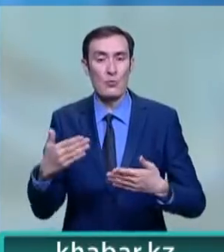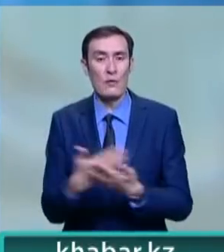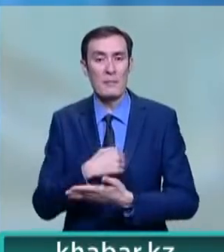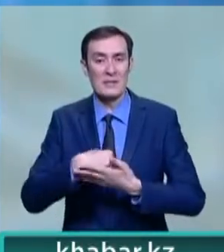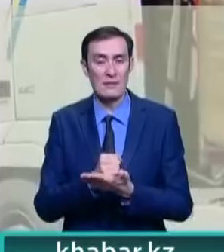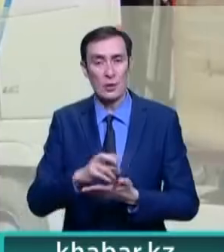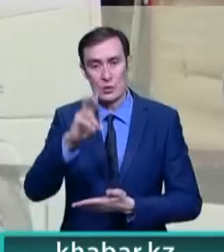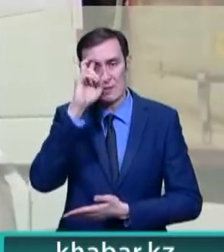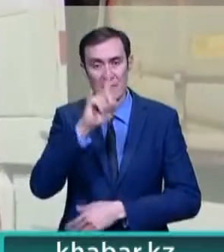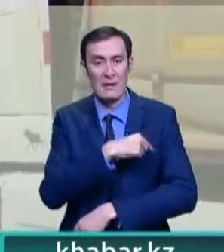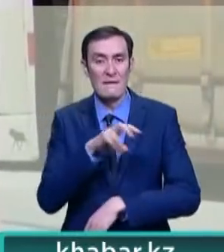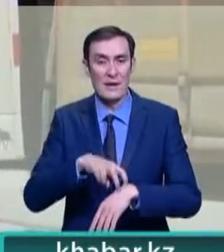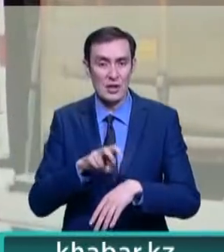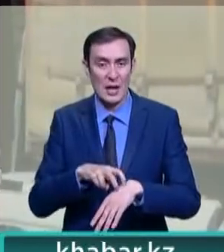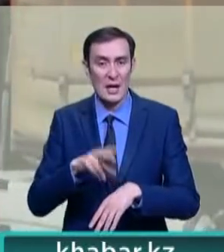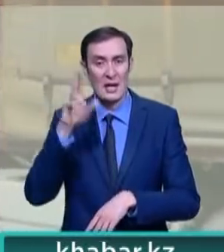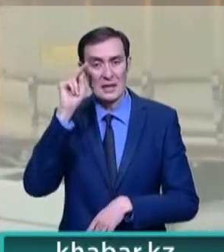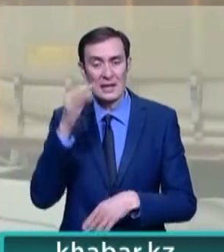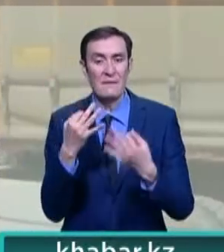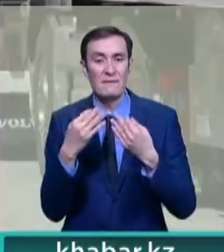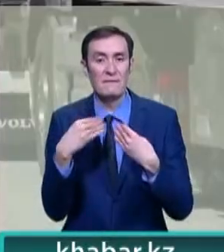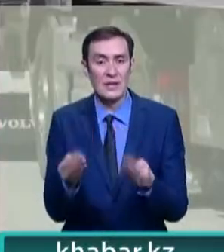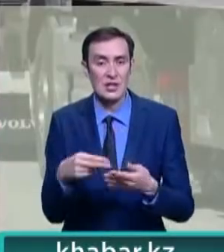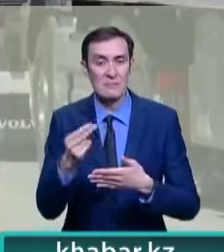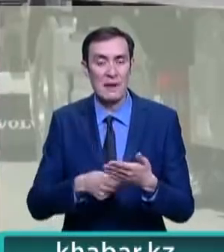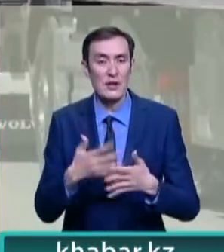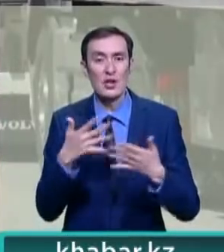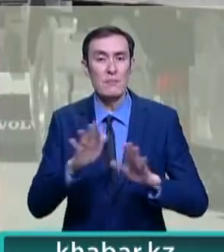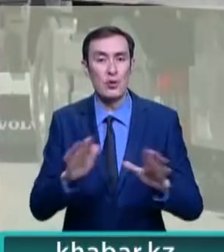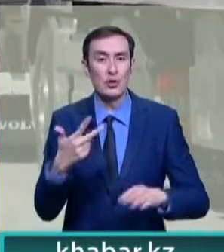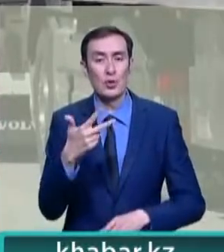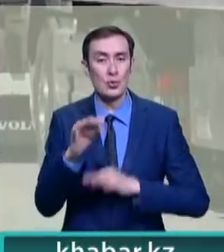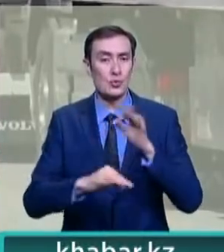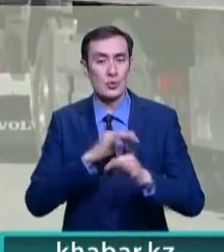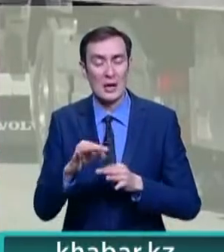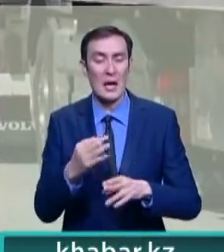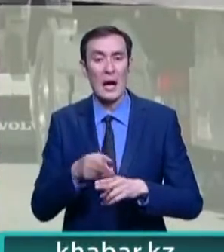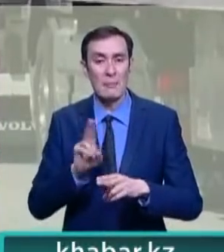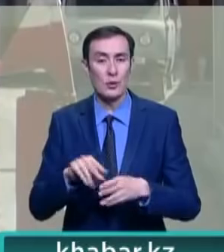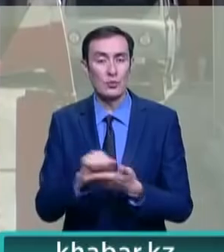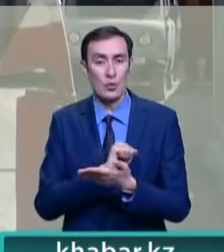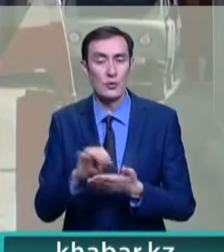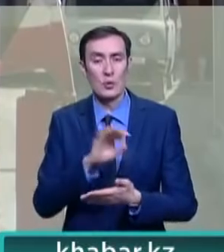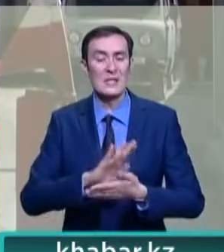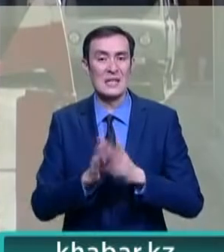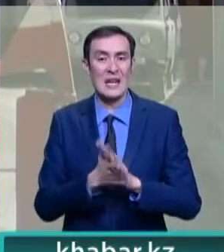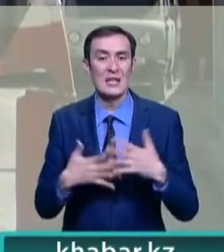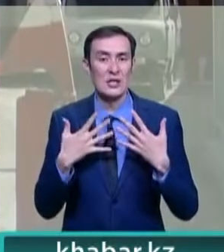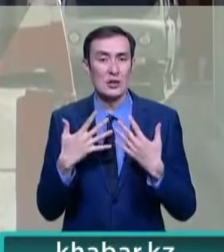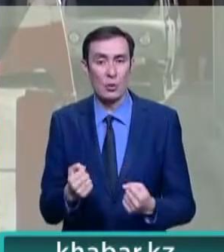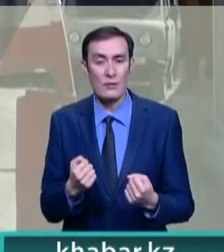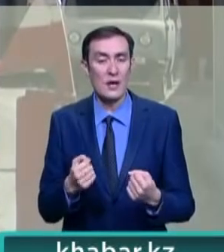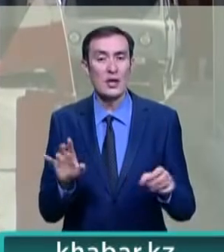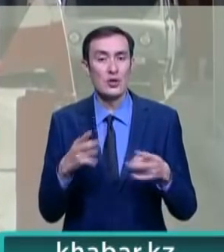постановлении государственного санврача. Дата выдачи справки не должна превышать 3 суток. При этом документ о состоянии здоровья